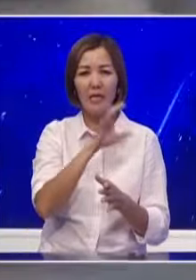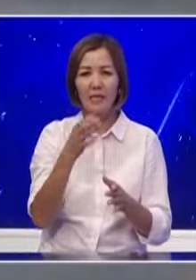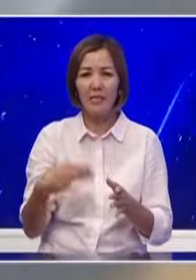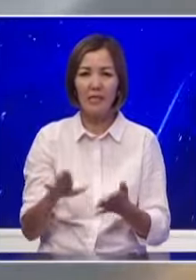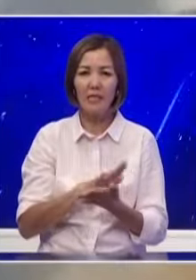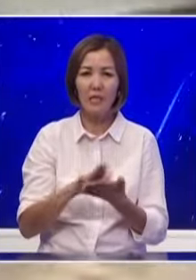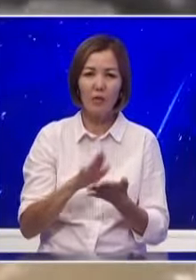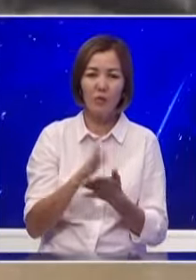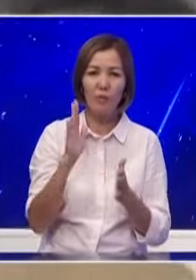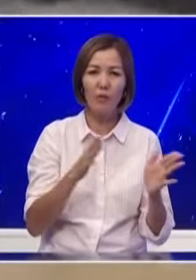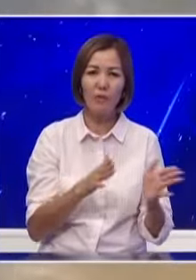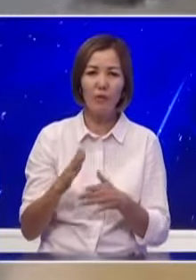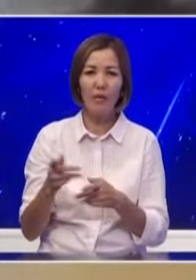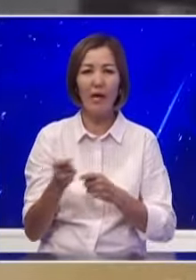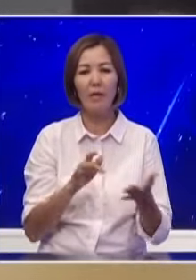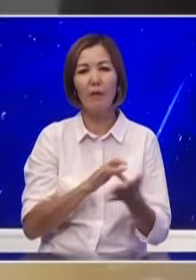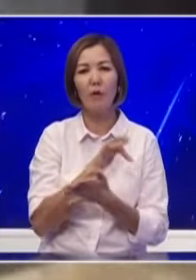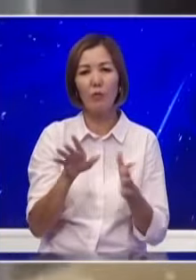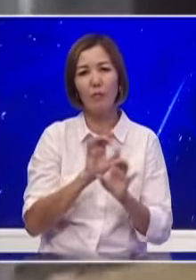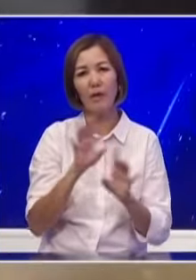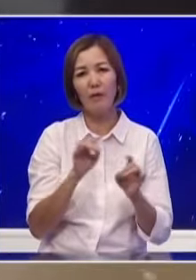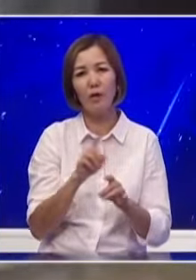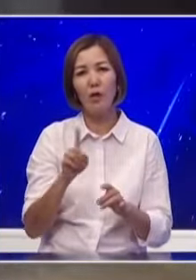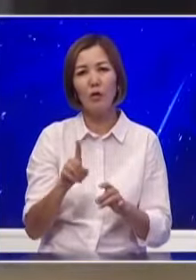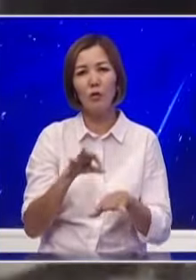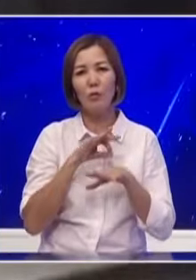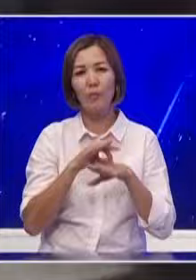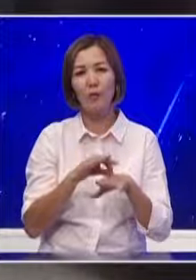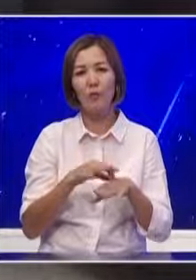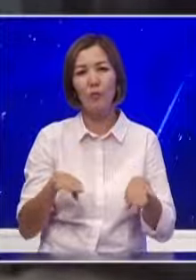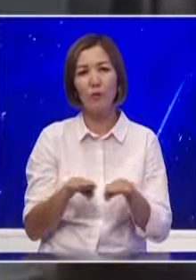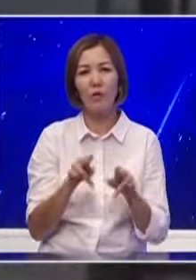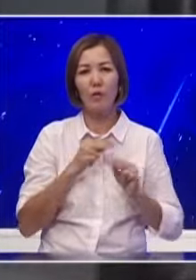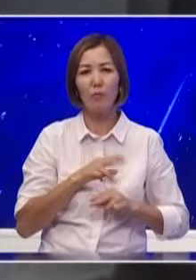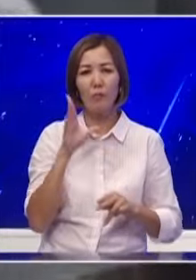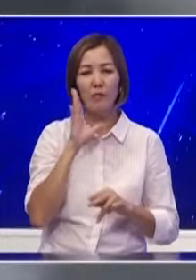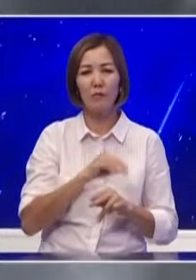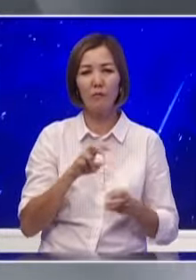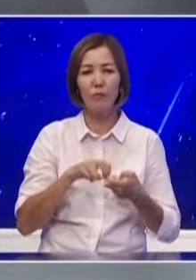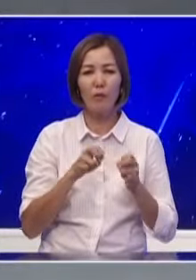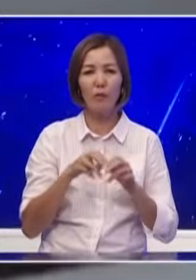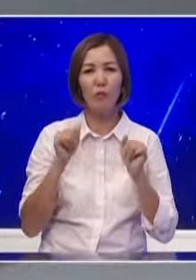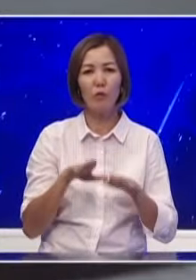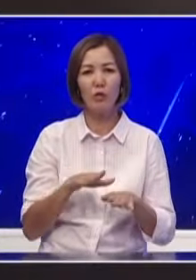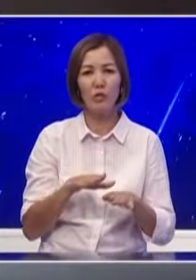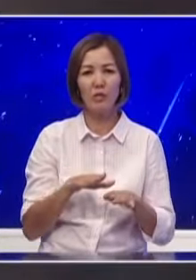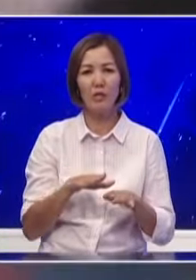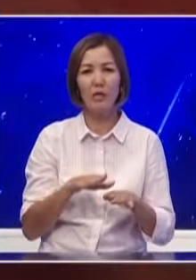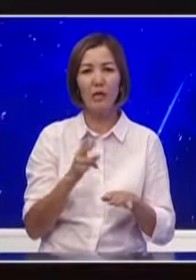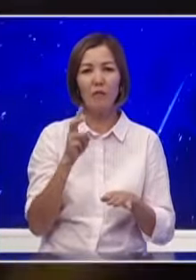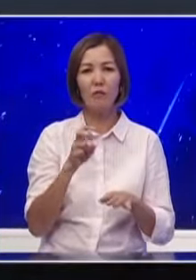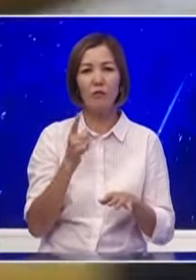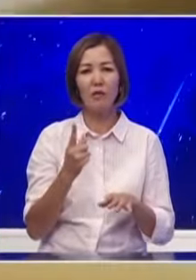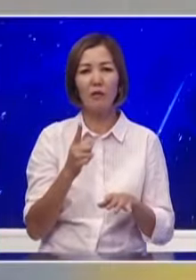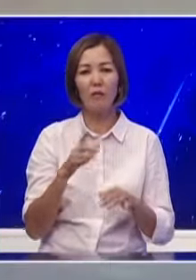сооружений. Напомним, ранее акимат города прокомментировал, что проведение подобных работ позволило решить проблему с подтоплением